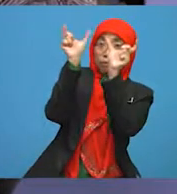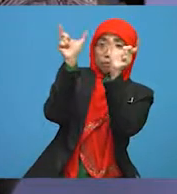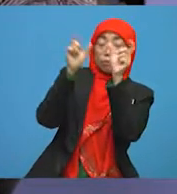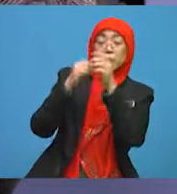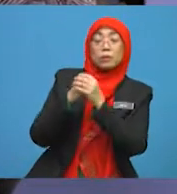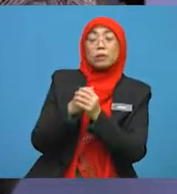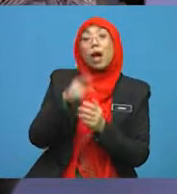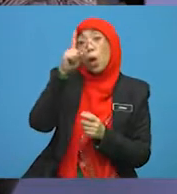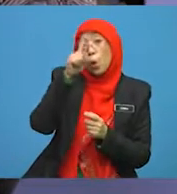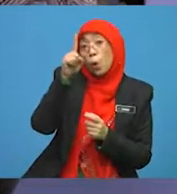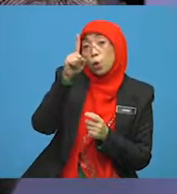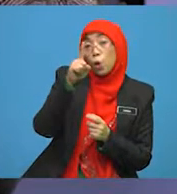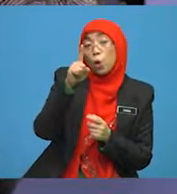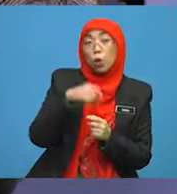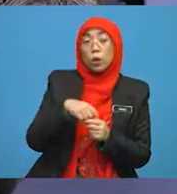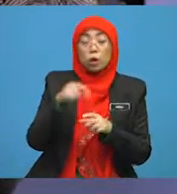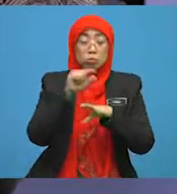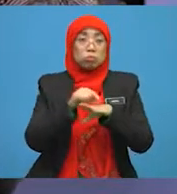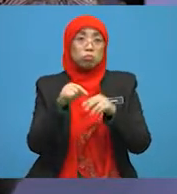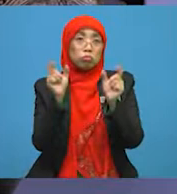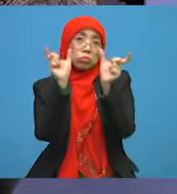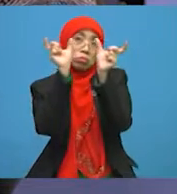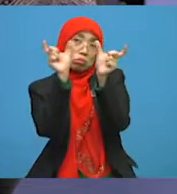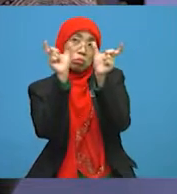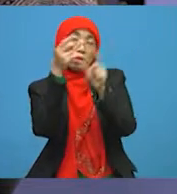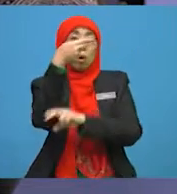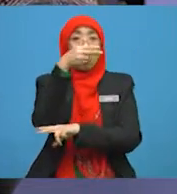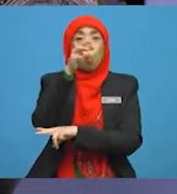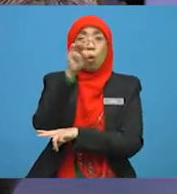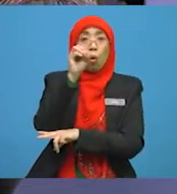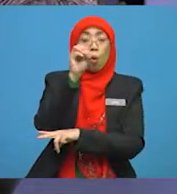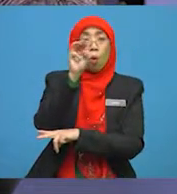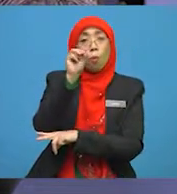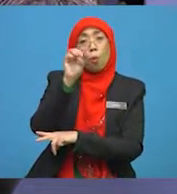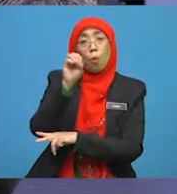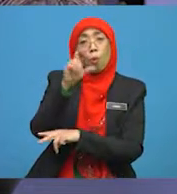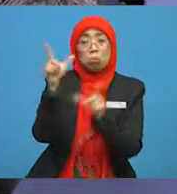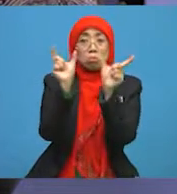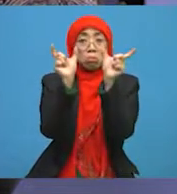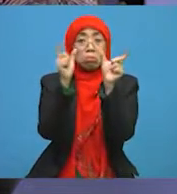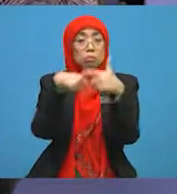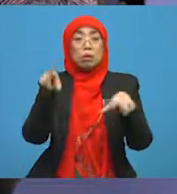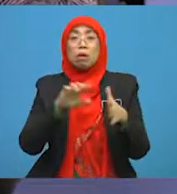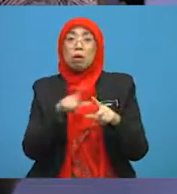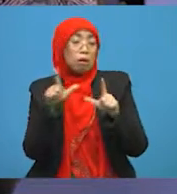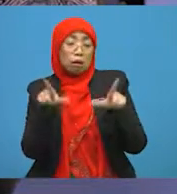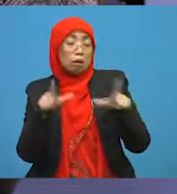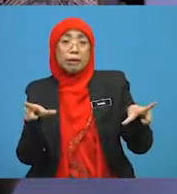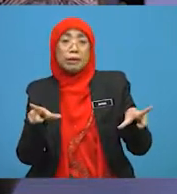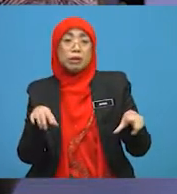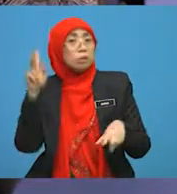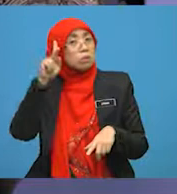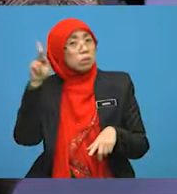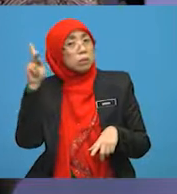Untuk menggunakan homofon dan homograf ini dengan makna yang tepat, pelajar mesti menguasai perbezaan